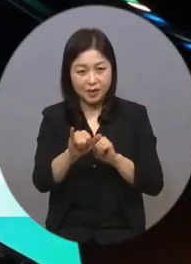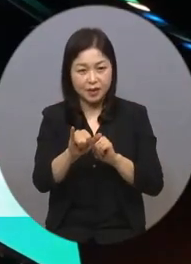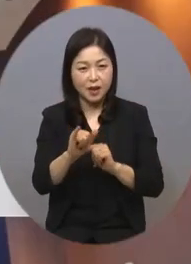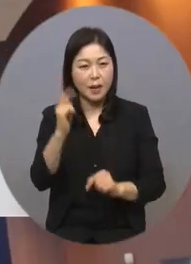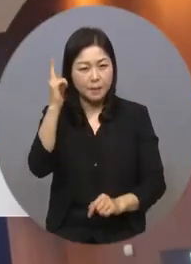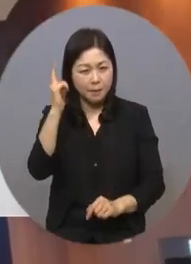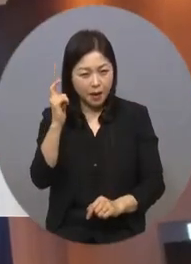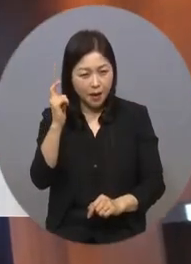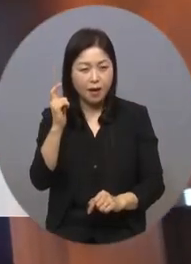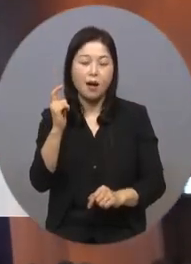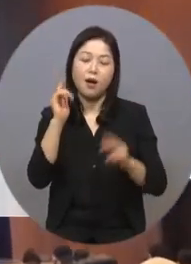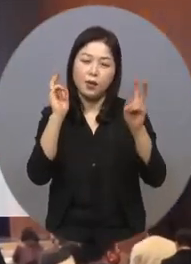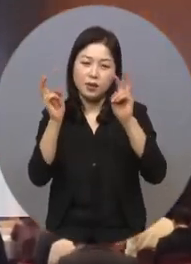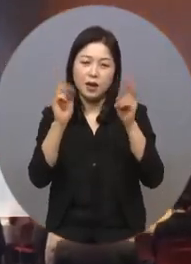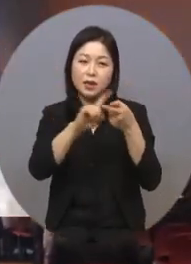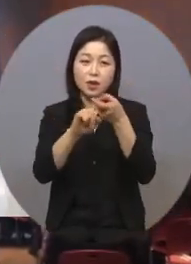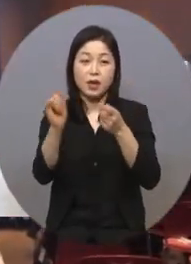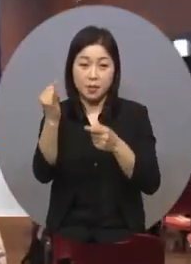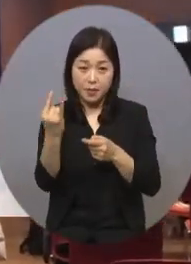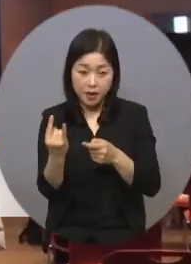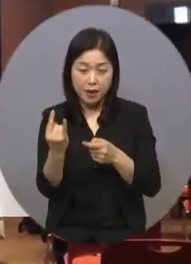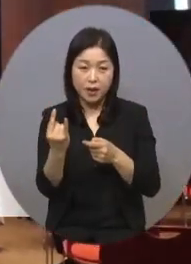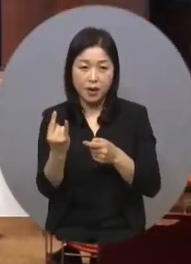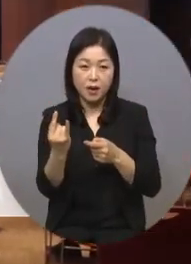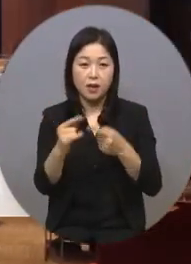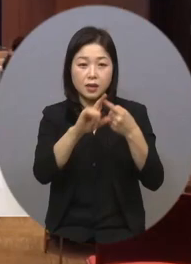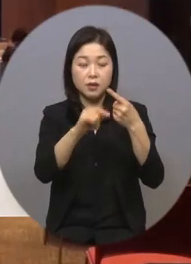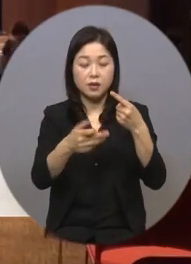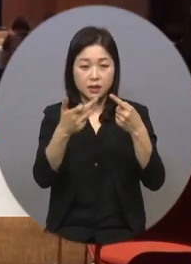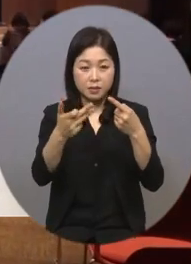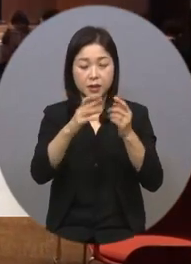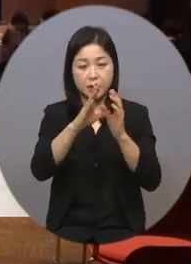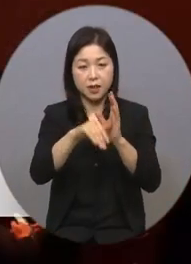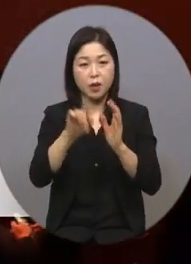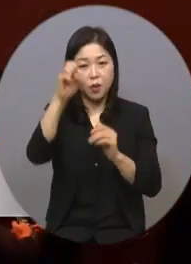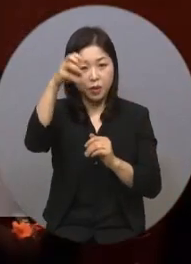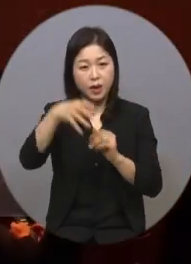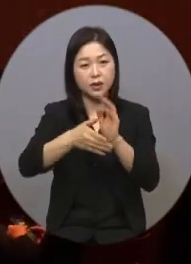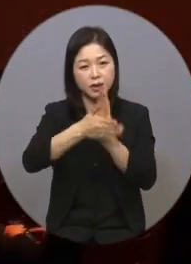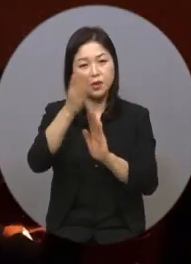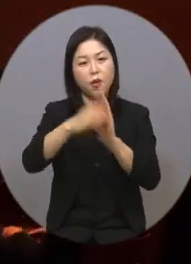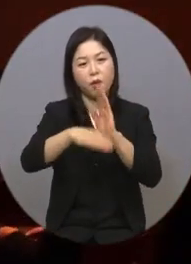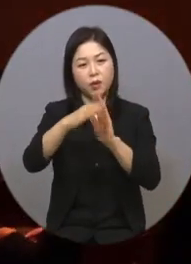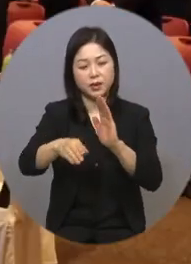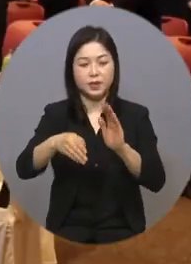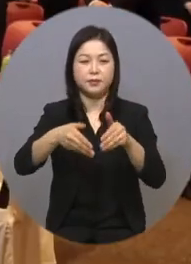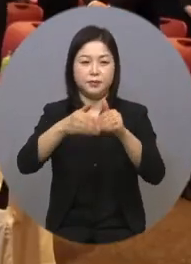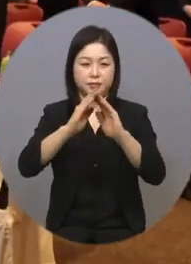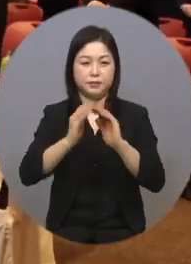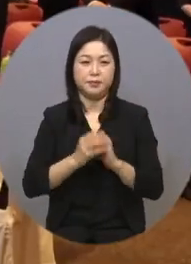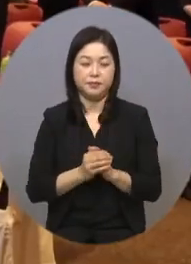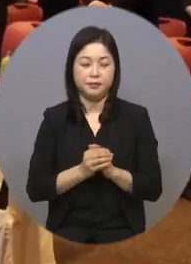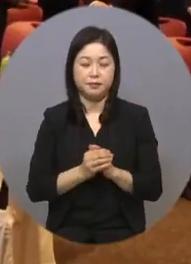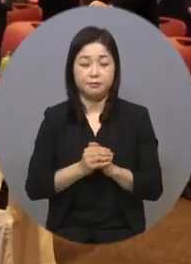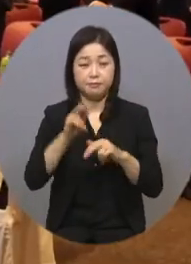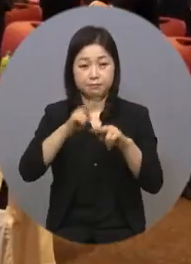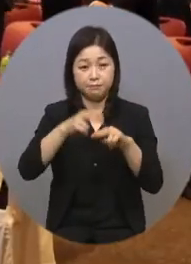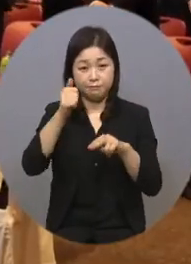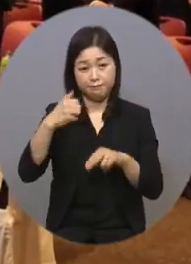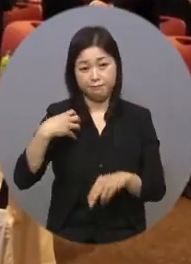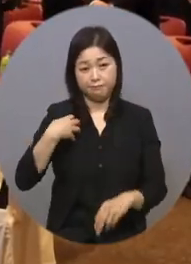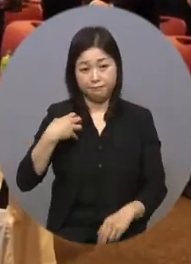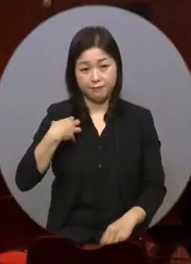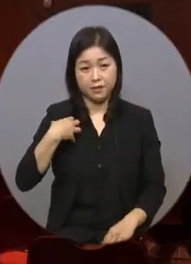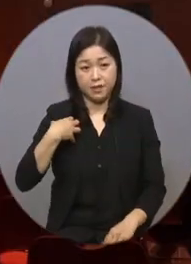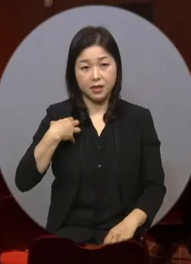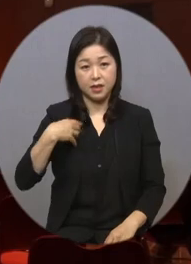연합회가 지난 18일 고양시 킨텍스에서 공식 출범했습니다. 초대 회장직을 맡은